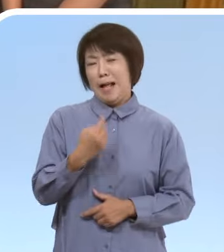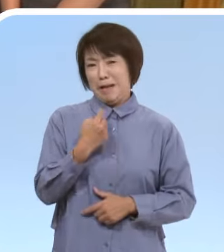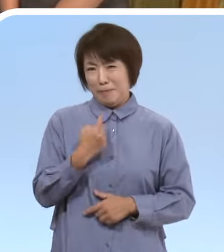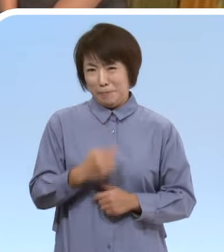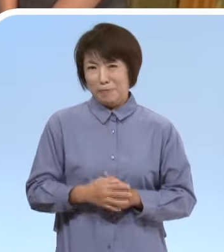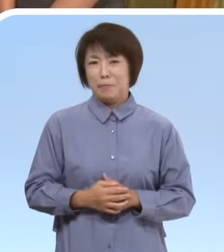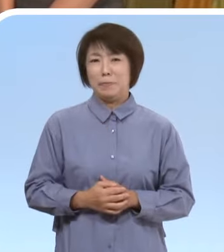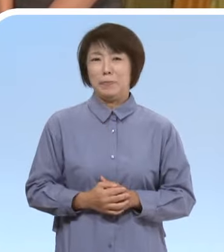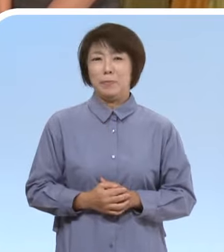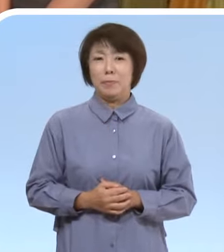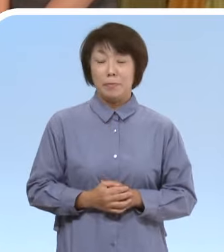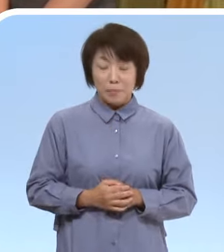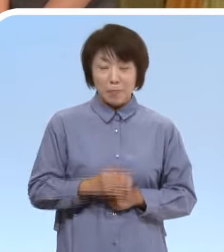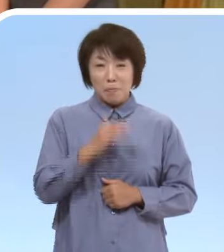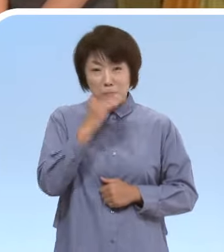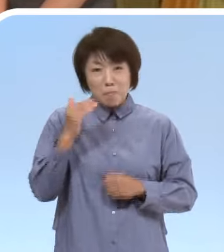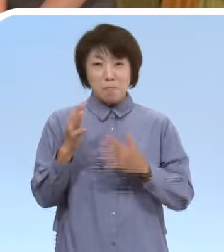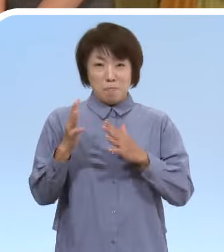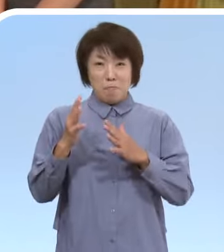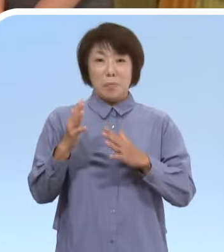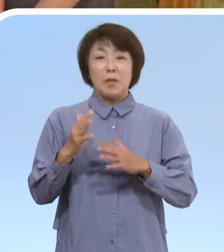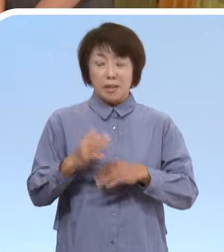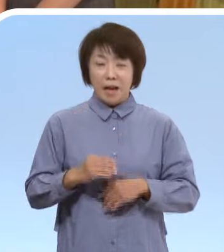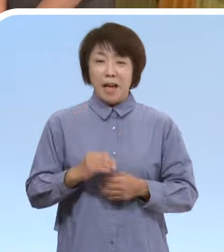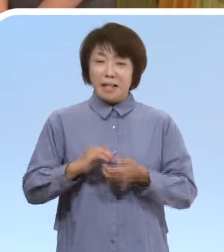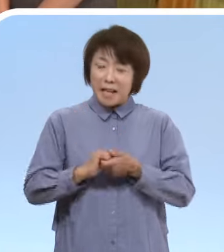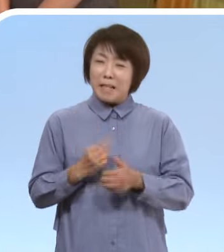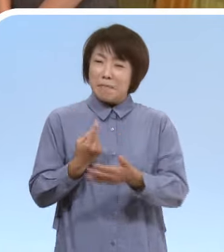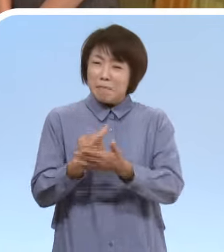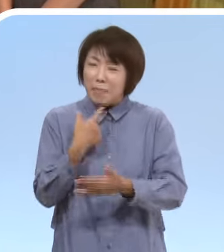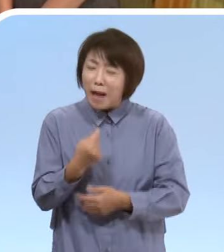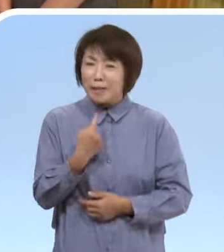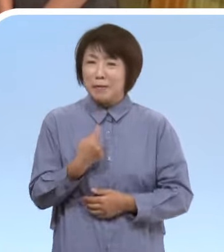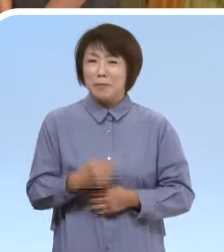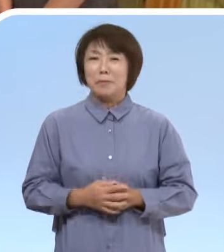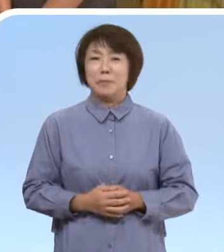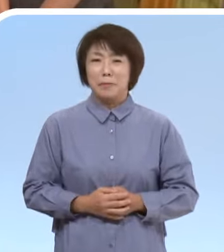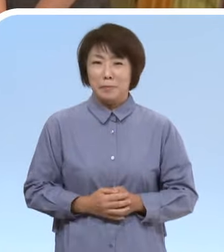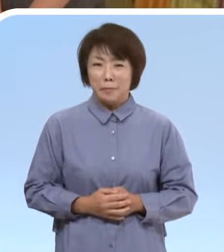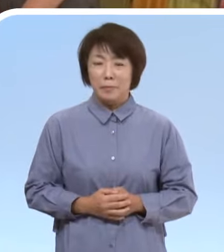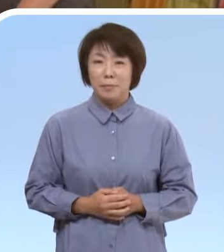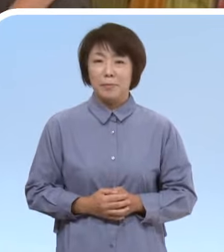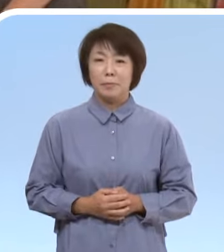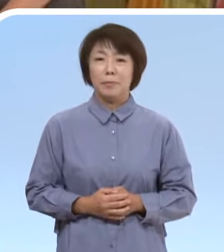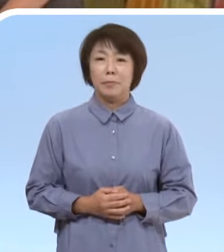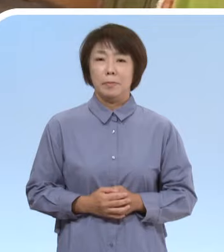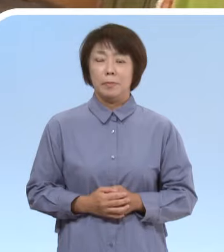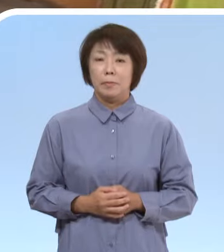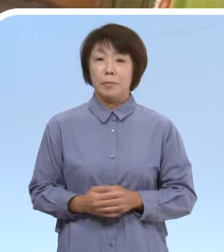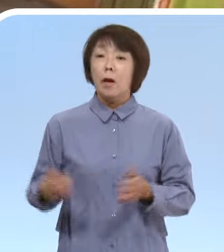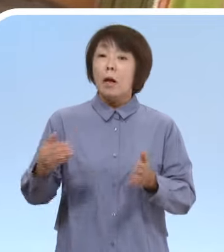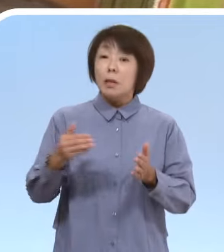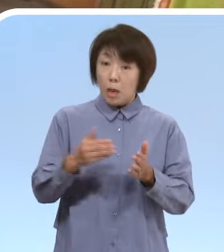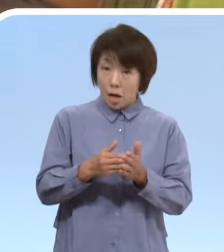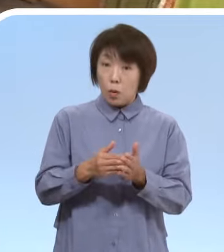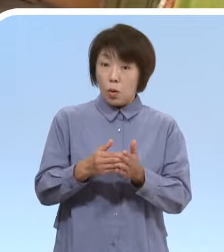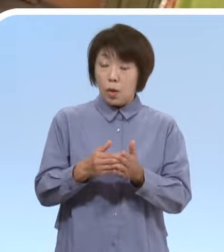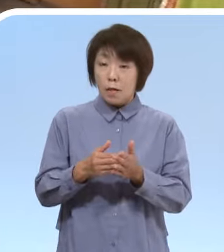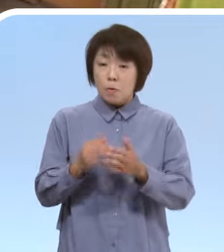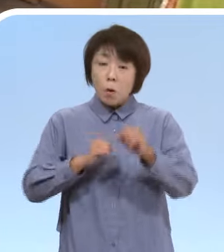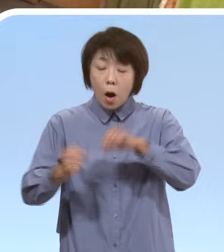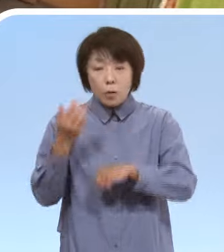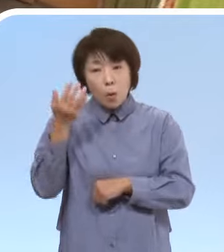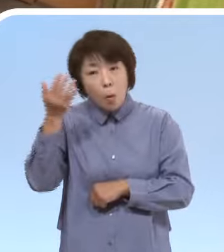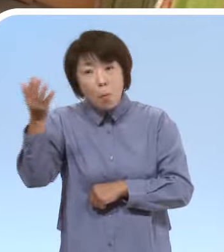これからどんどん増やしていこうと思います。 あ、すごい。全部やりたくなりますね。 ぜひ。 最後